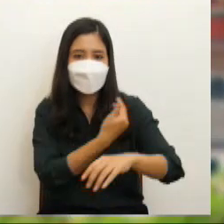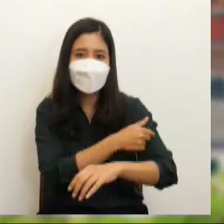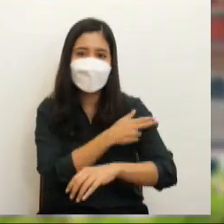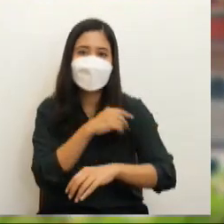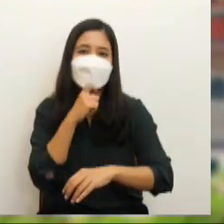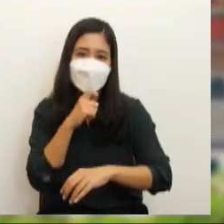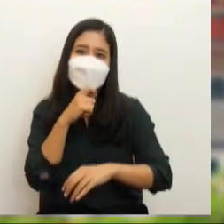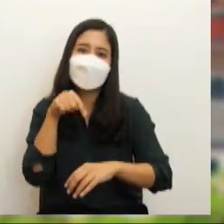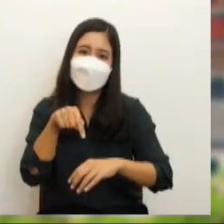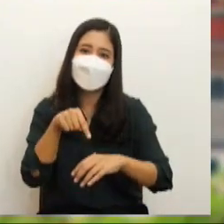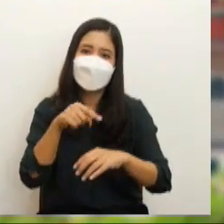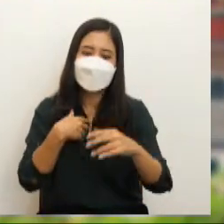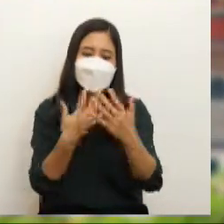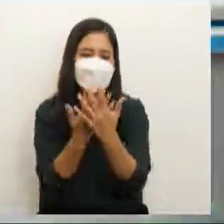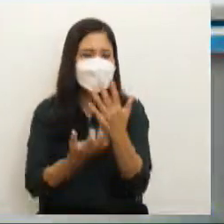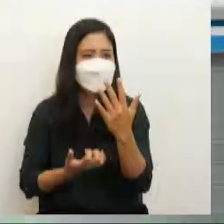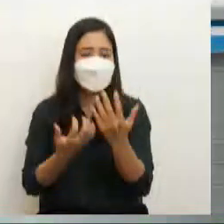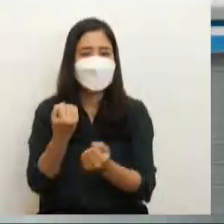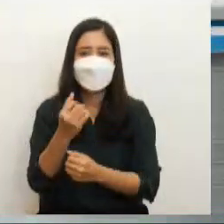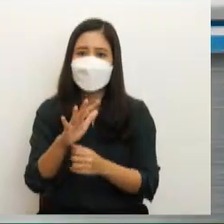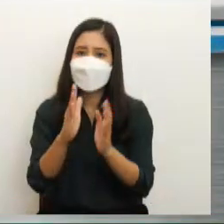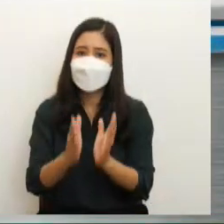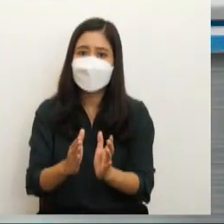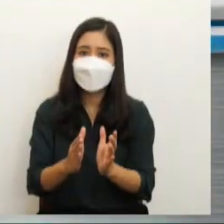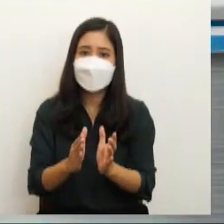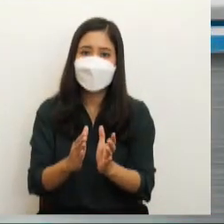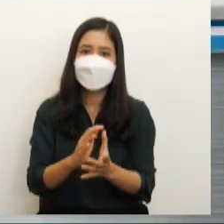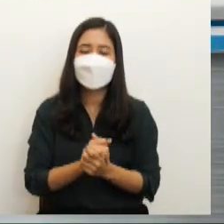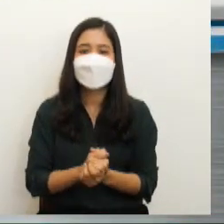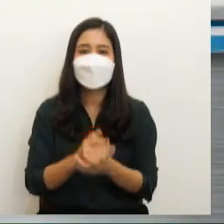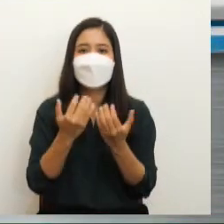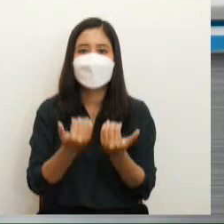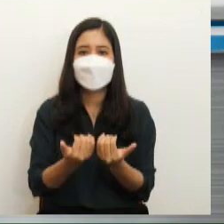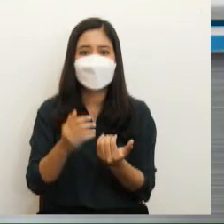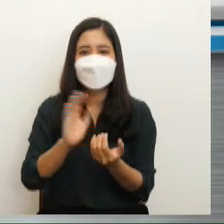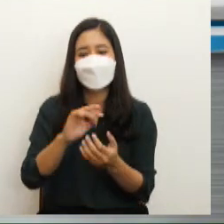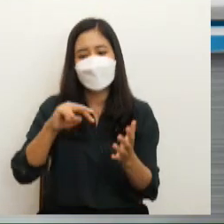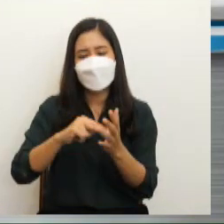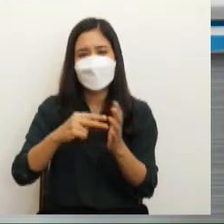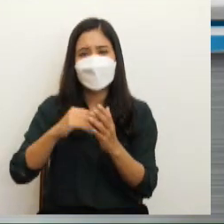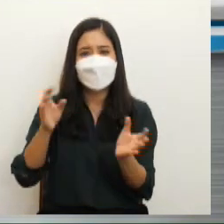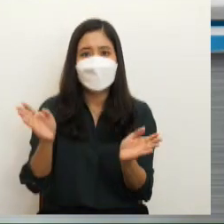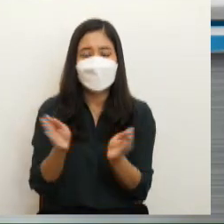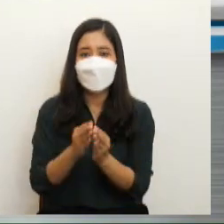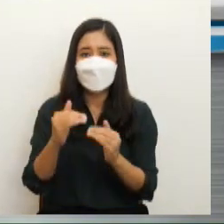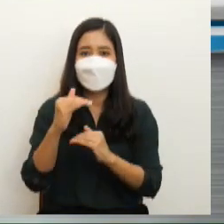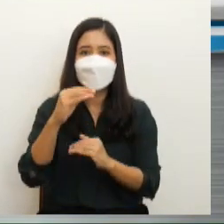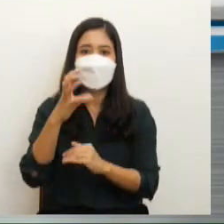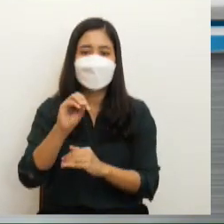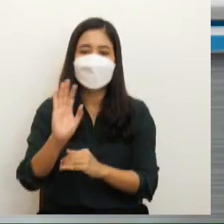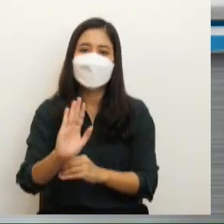เนี้ยนะครับเพราะว่าเพิ่งตรวจพบอาการเมื่อวานน่าจะเป็นลูกน้องท่านเลขาธิการองค์พรละมั้งครับนะครับ